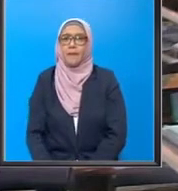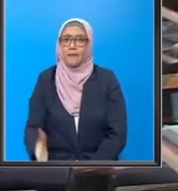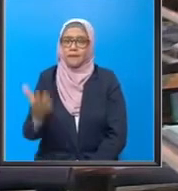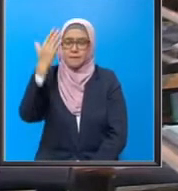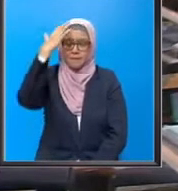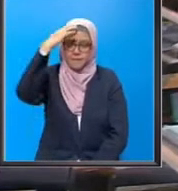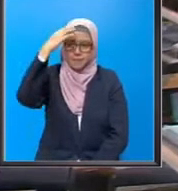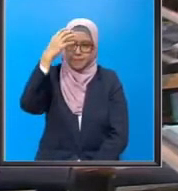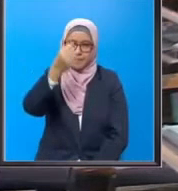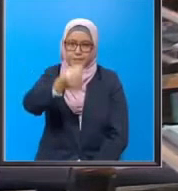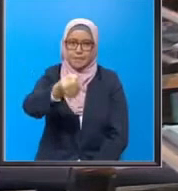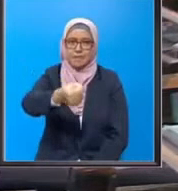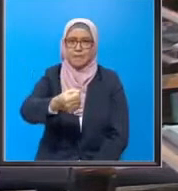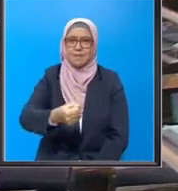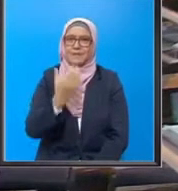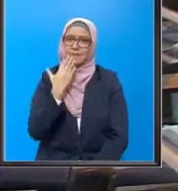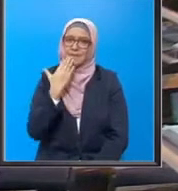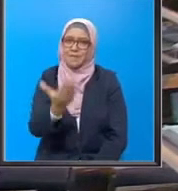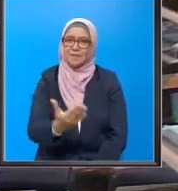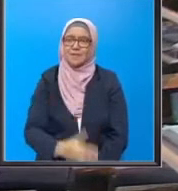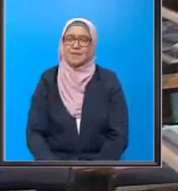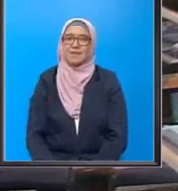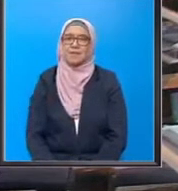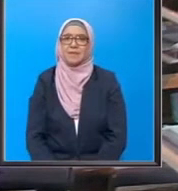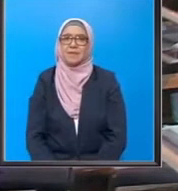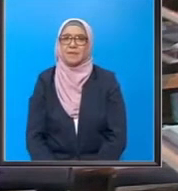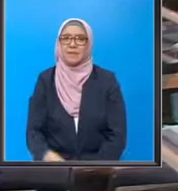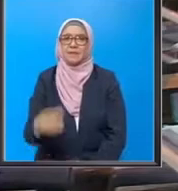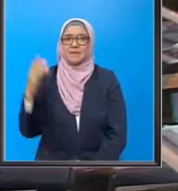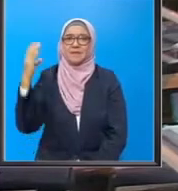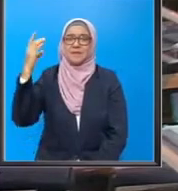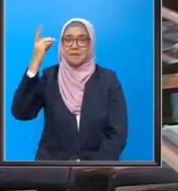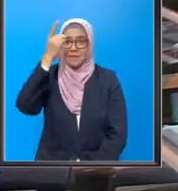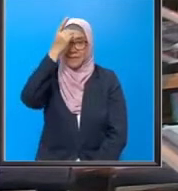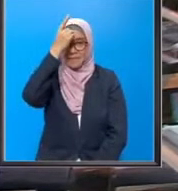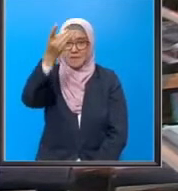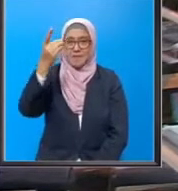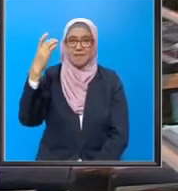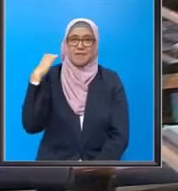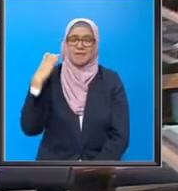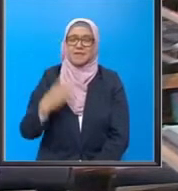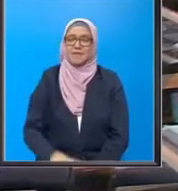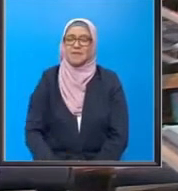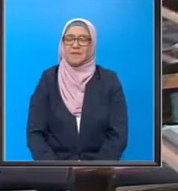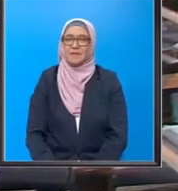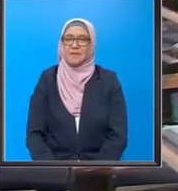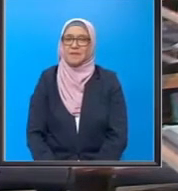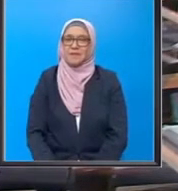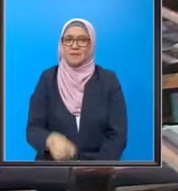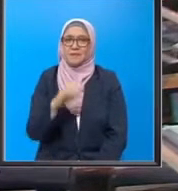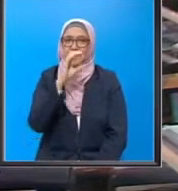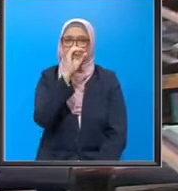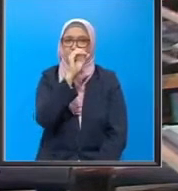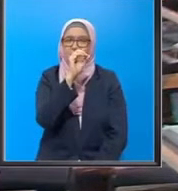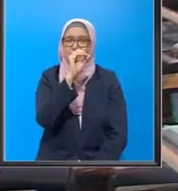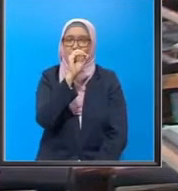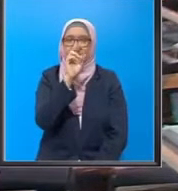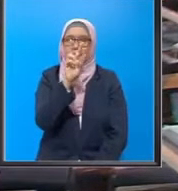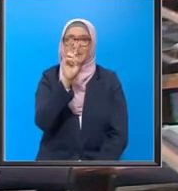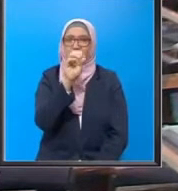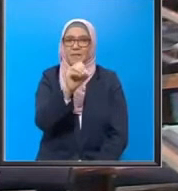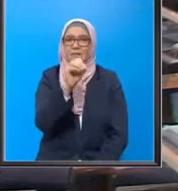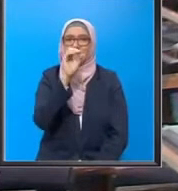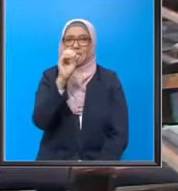assalamualaikum warahmatullah wabarakatuh Makasih tetep music Hai Hah kosong